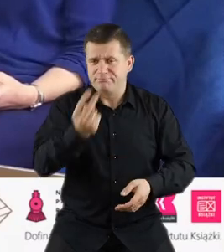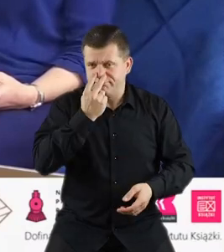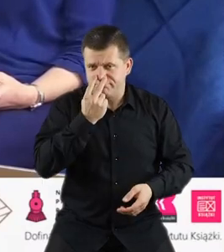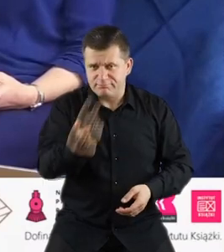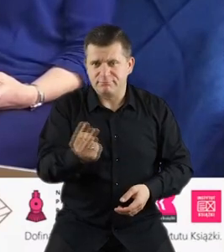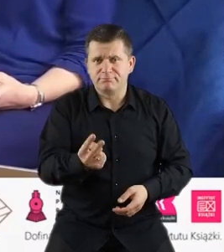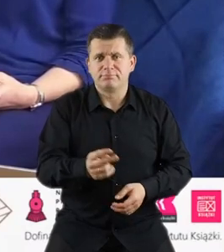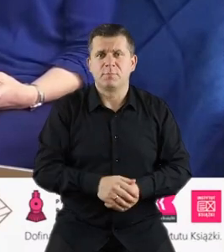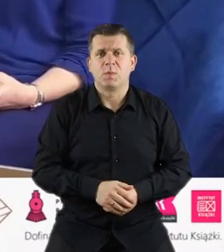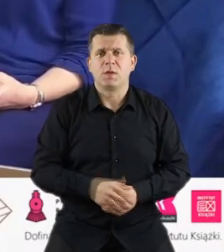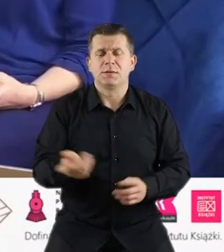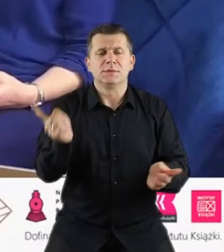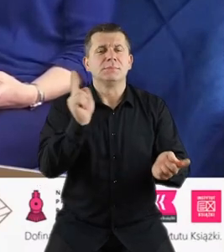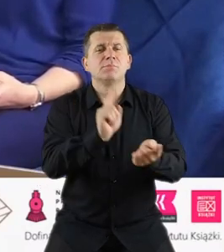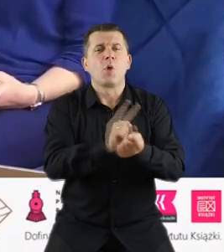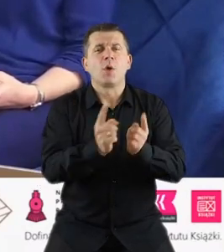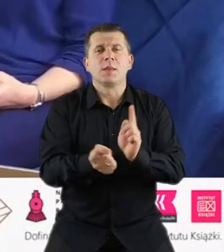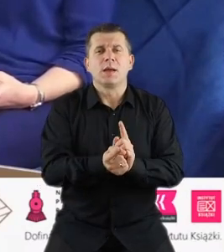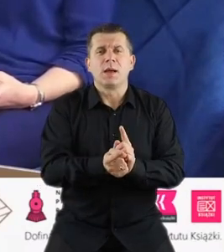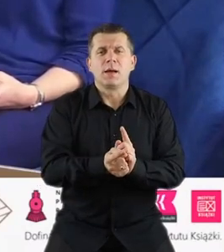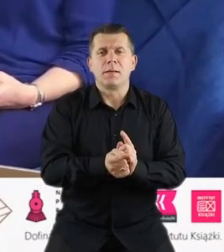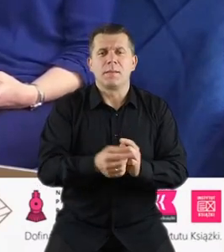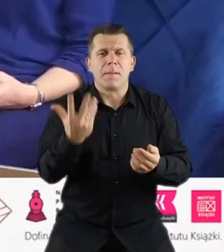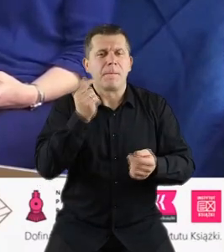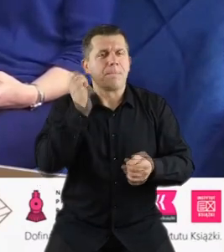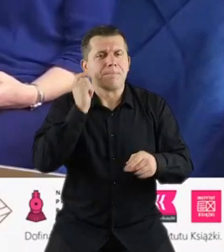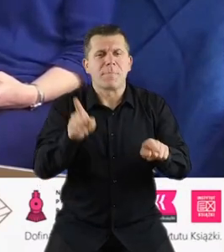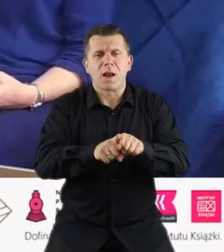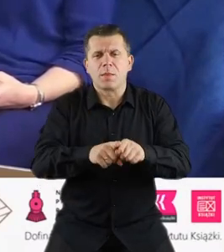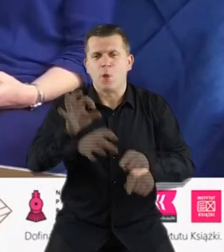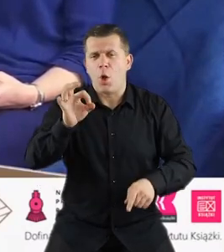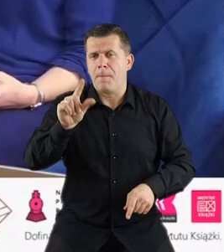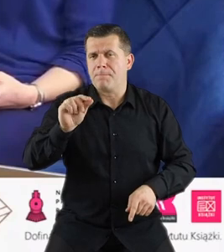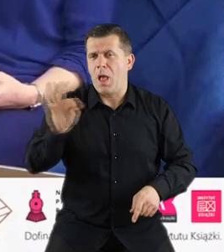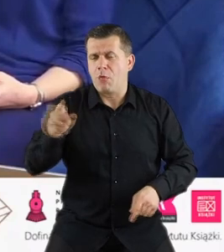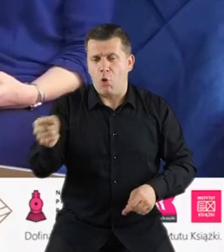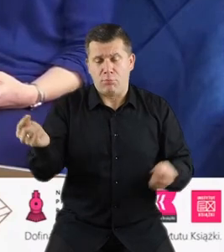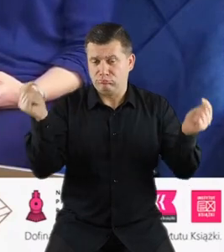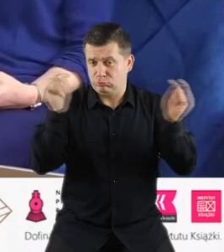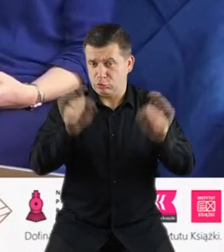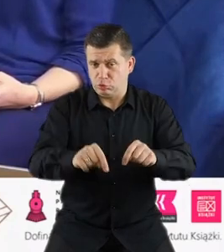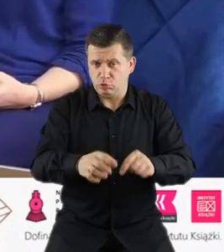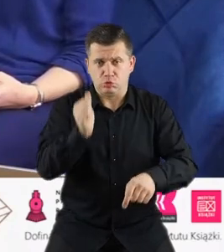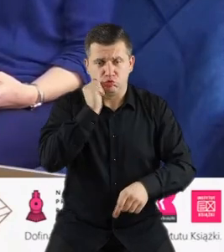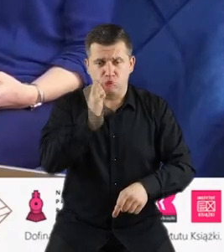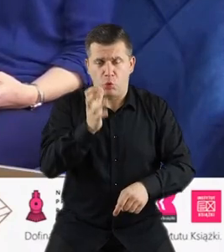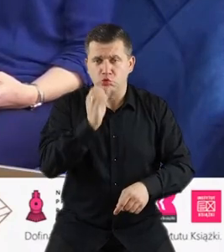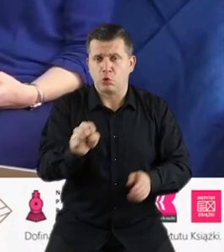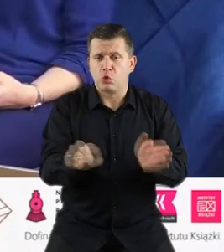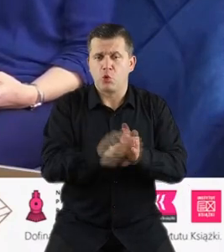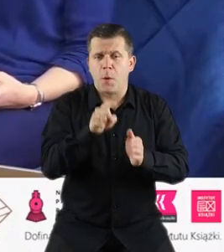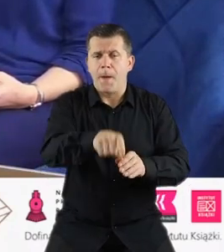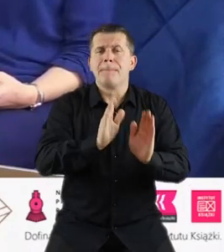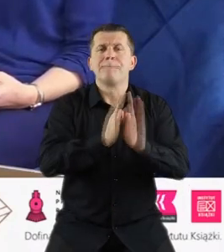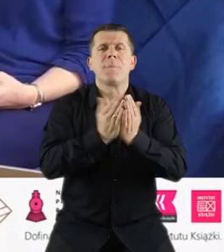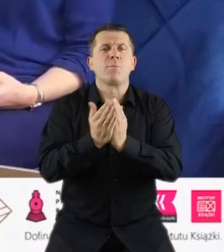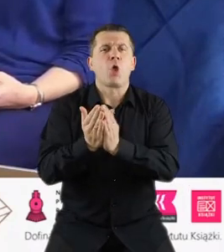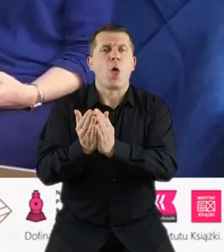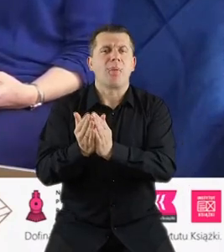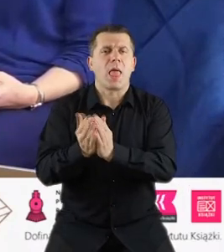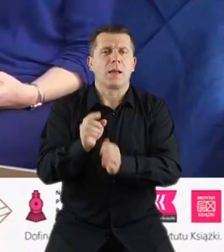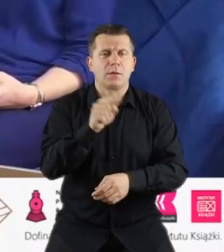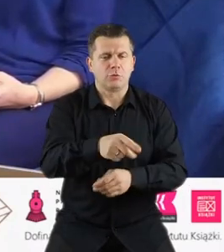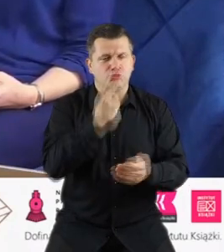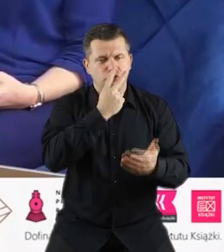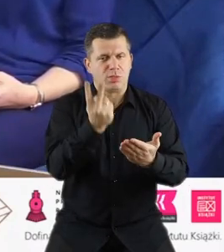widzimy, gdzie spotykamy bratanicę opata, która przychodzi właśnie codziennie do tej biblioteki, do tej